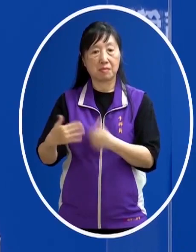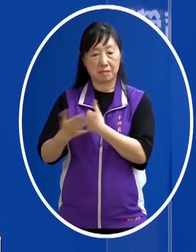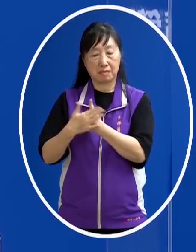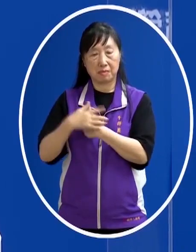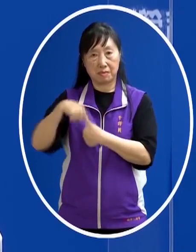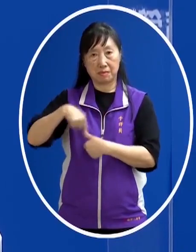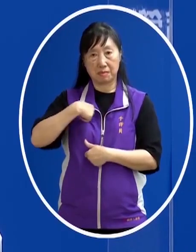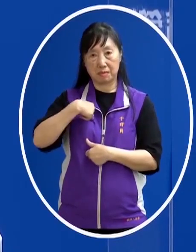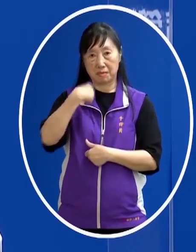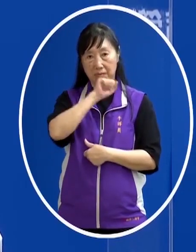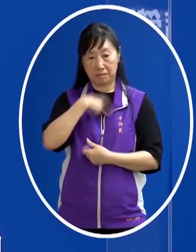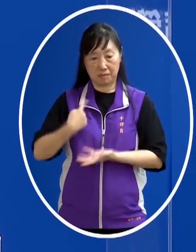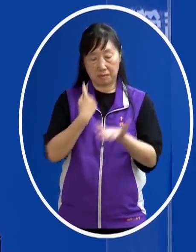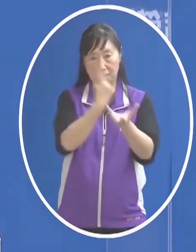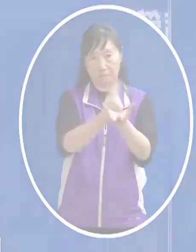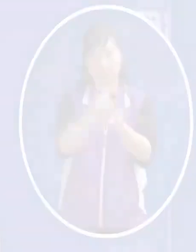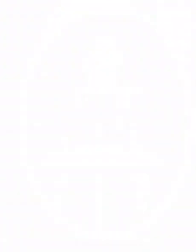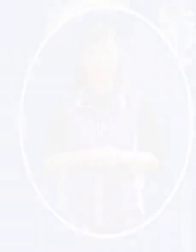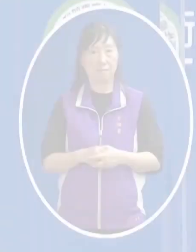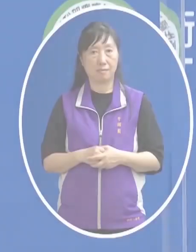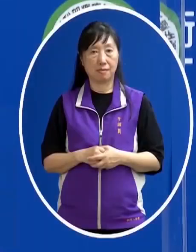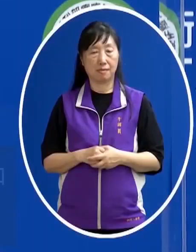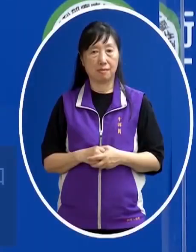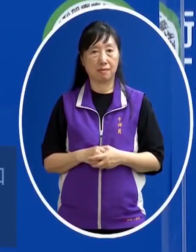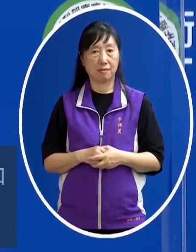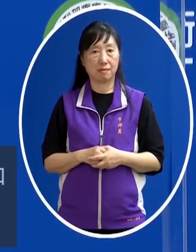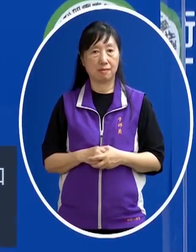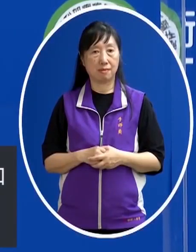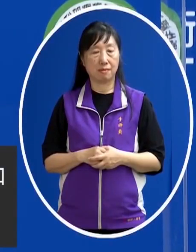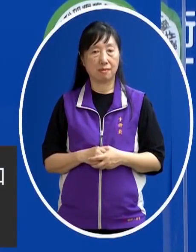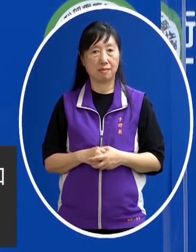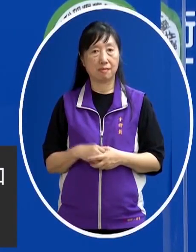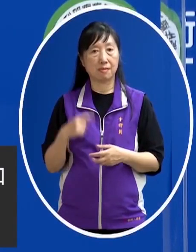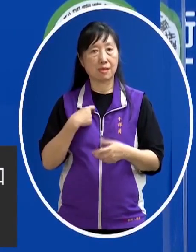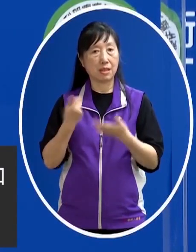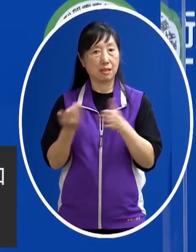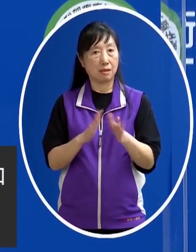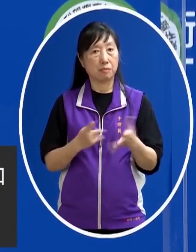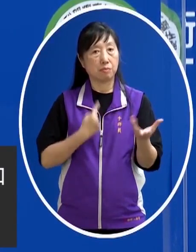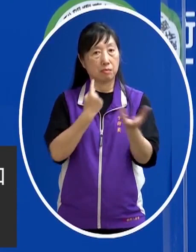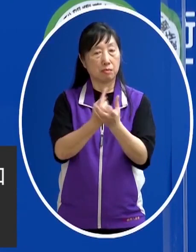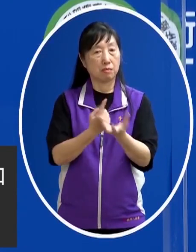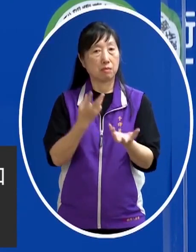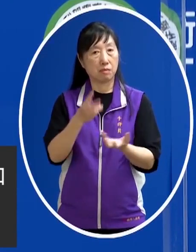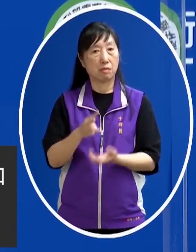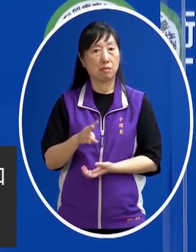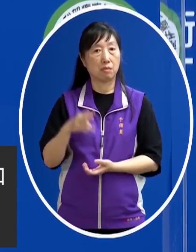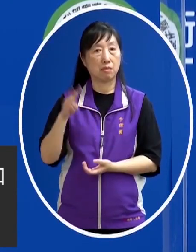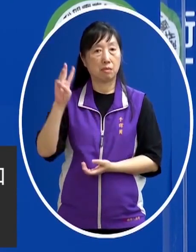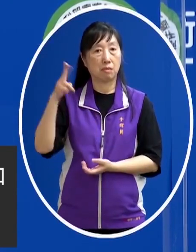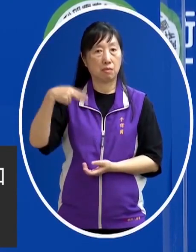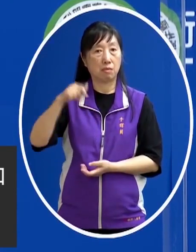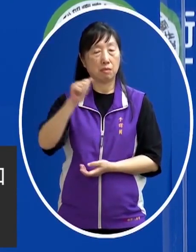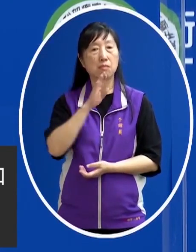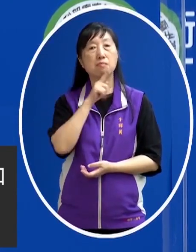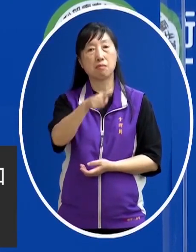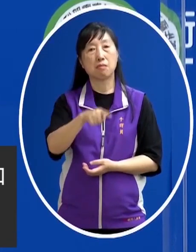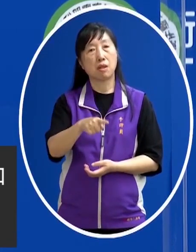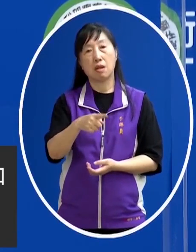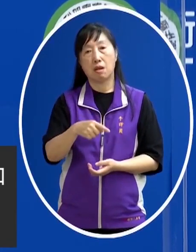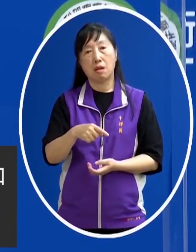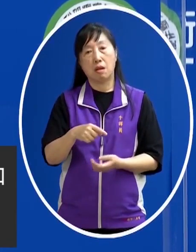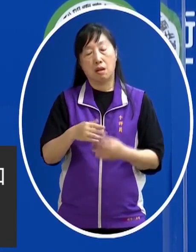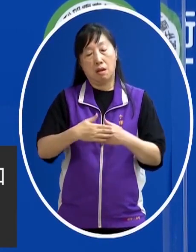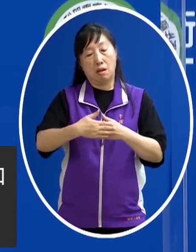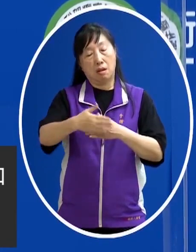个参与的议题表达支持。 那整个要参与 WHA 的路还非常的长，大家也看到